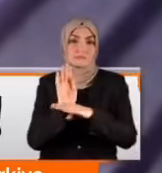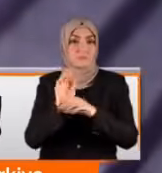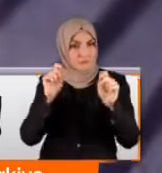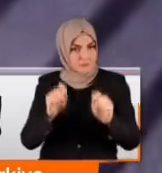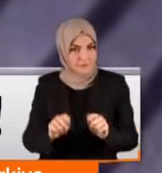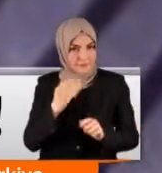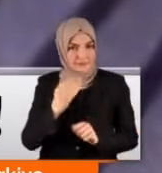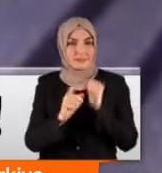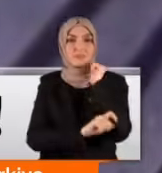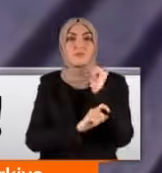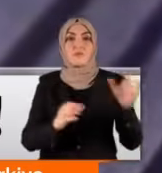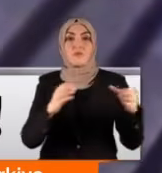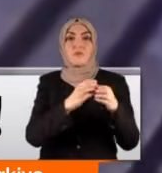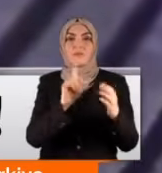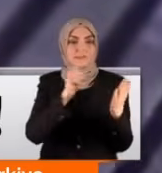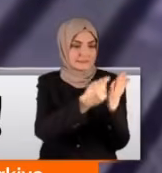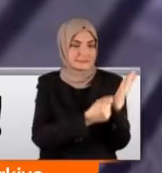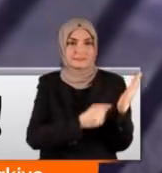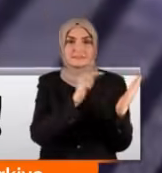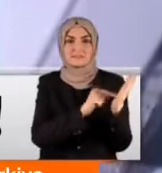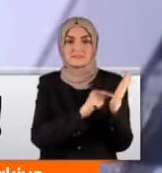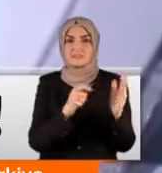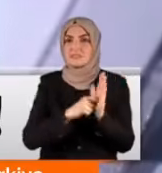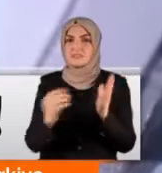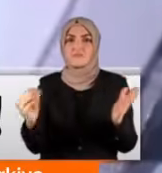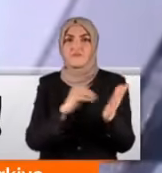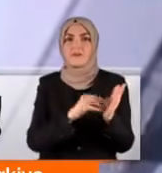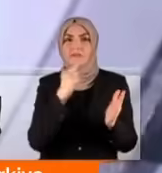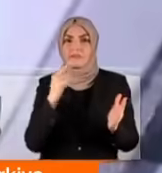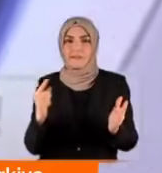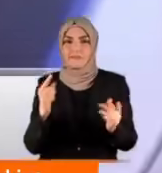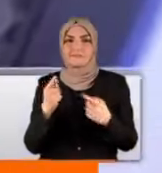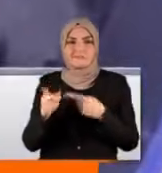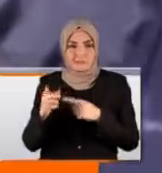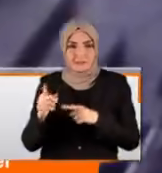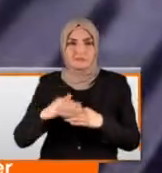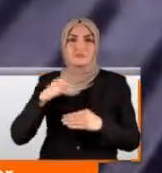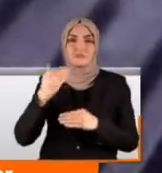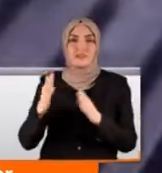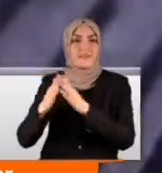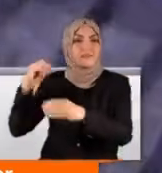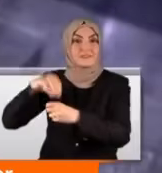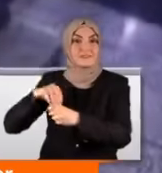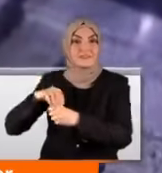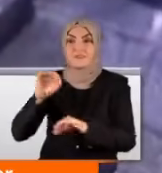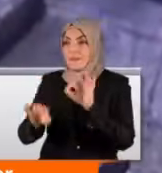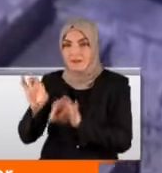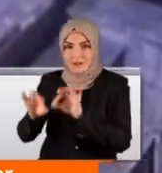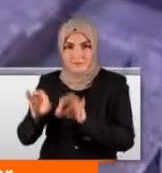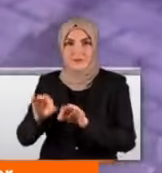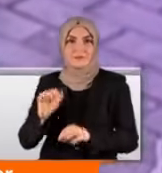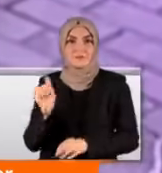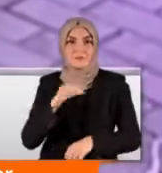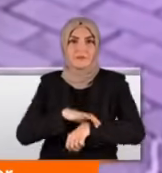adınız var diyerek kandırdıkları kişilerin evlerinde arama yaptılar ardından değerli eşyaları aldılar Kimileri nize çevirip kimlik